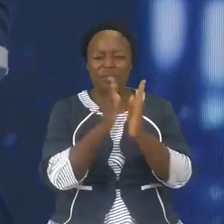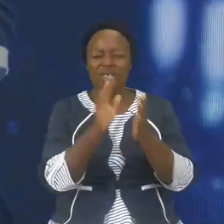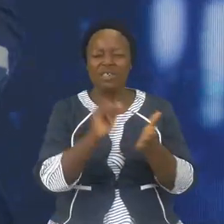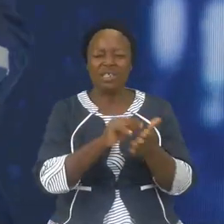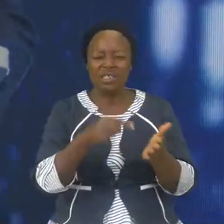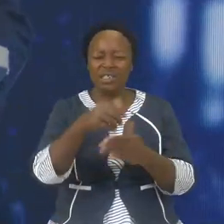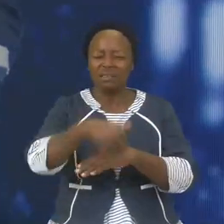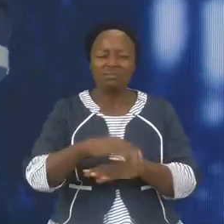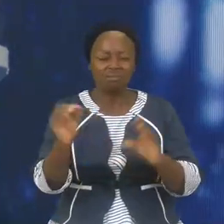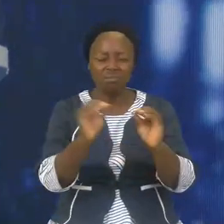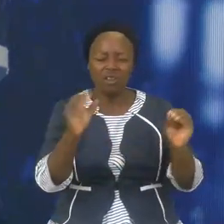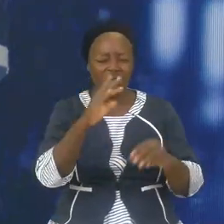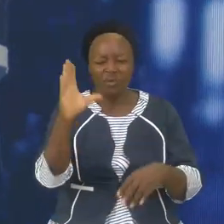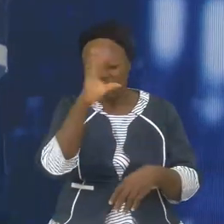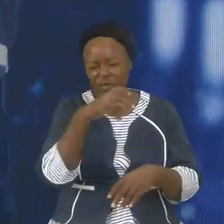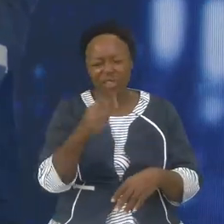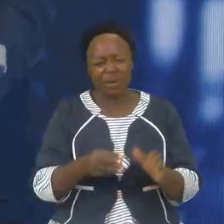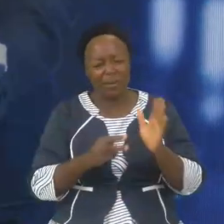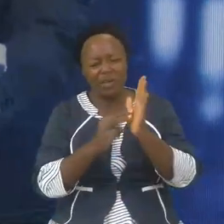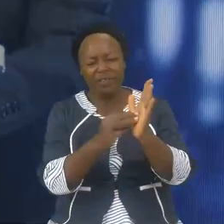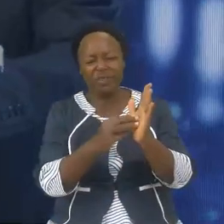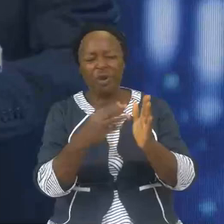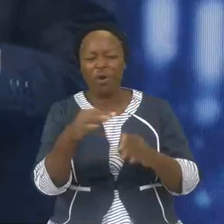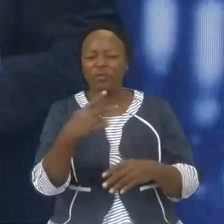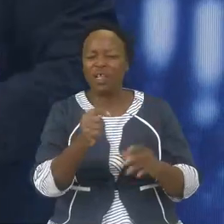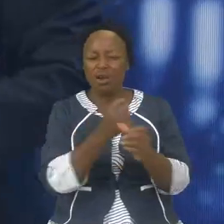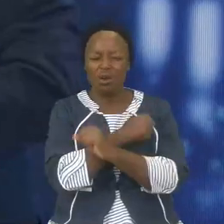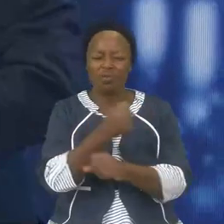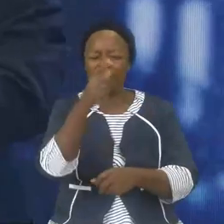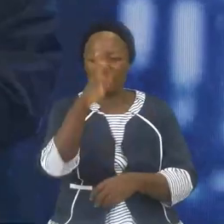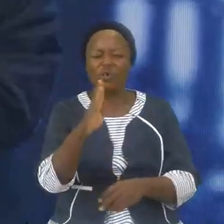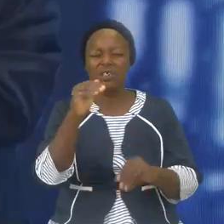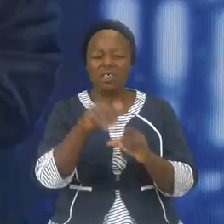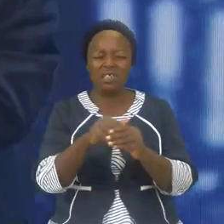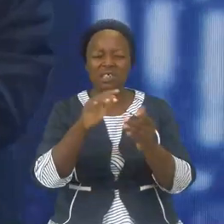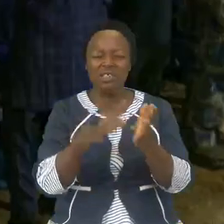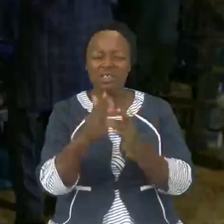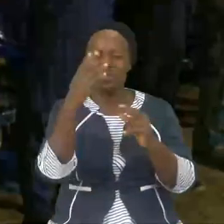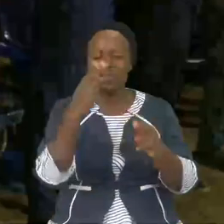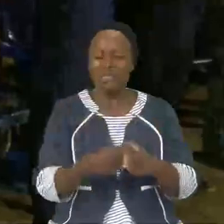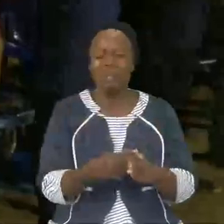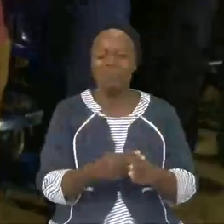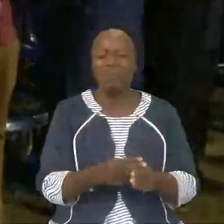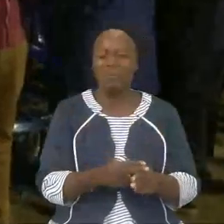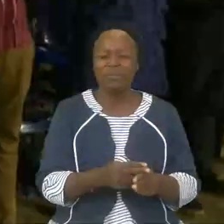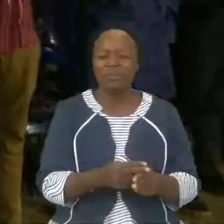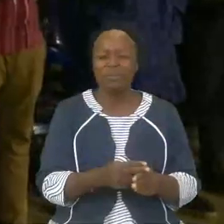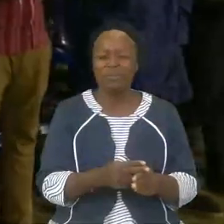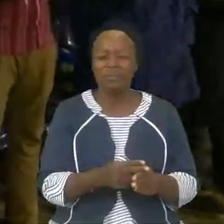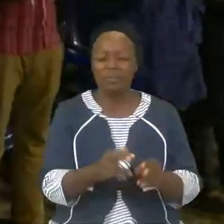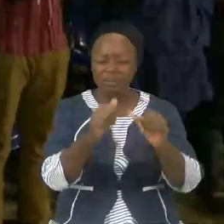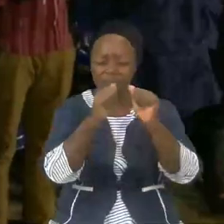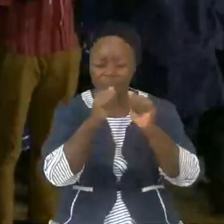Seigneur, qu'aucun d'entre nous ne rate la manifestation de l'amour de Dieu au nom de Jésus-Christ.